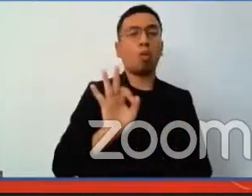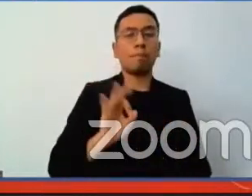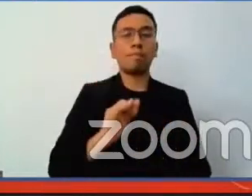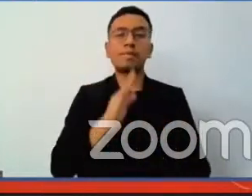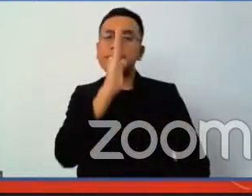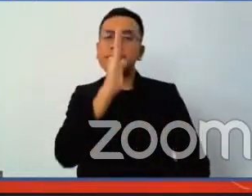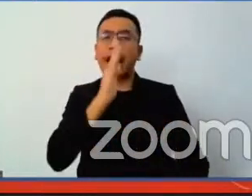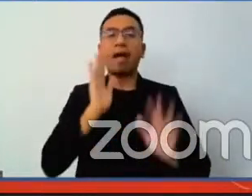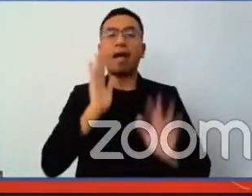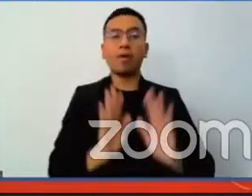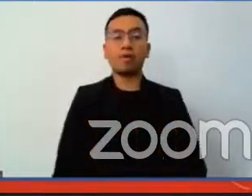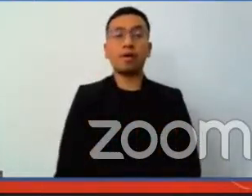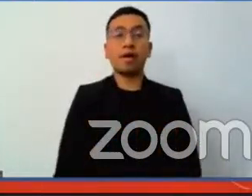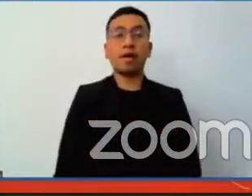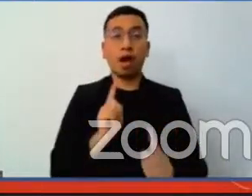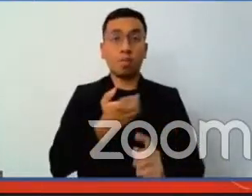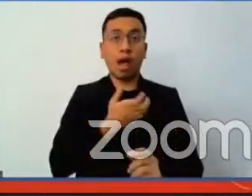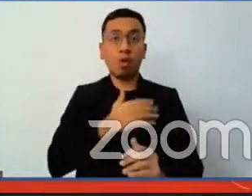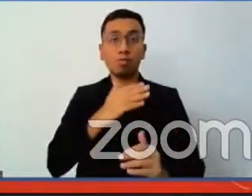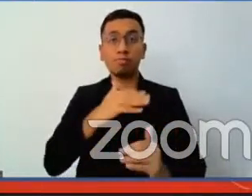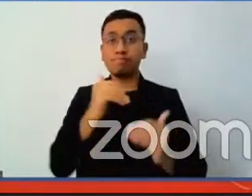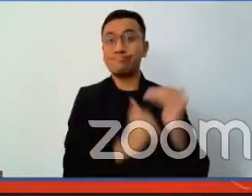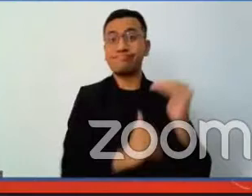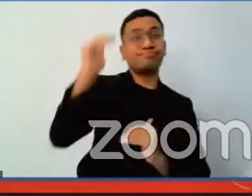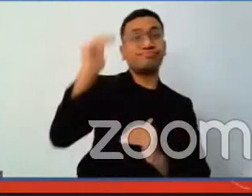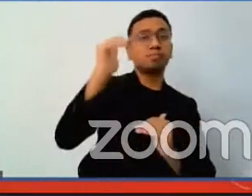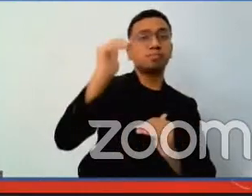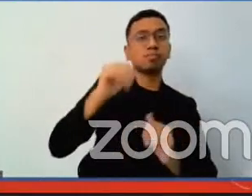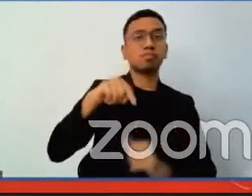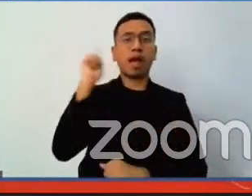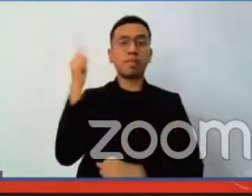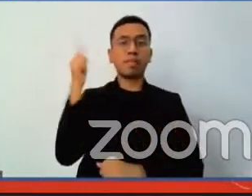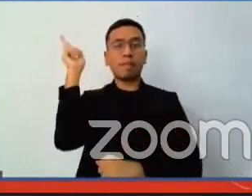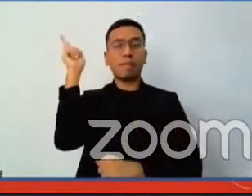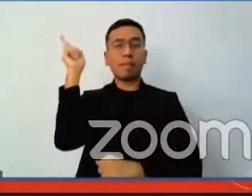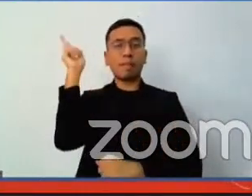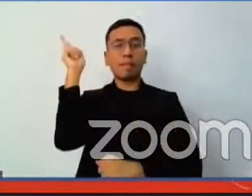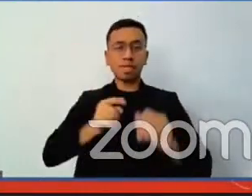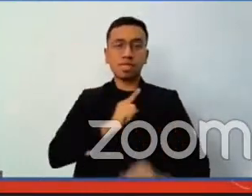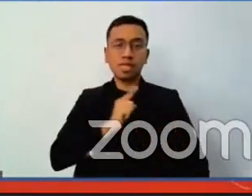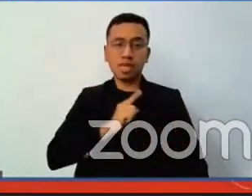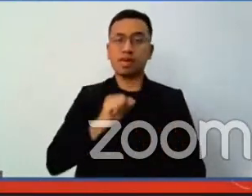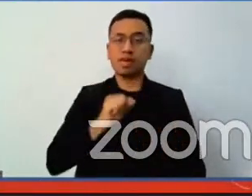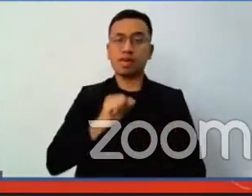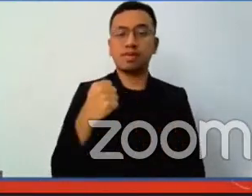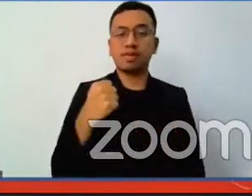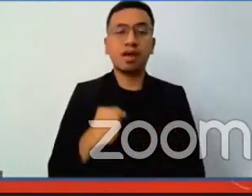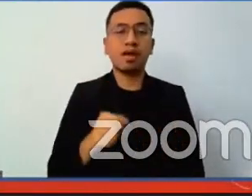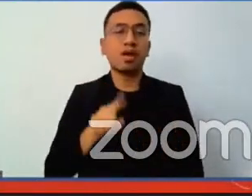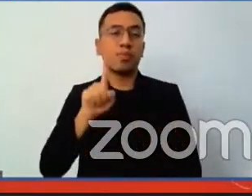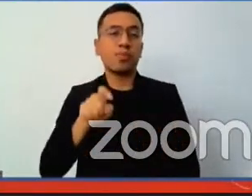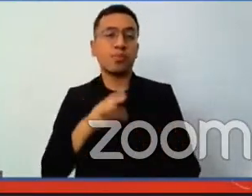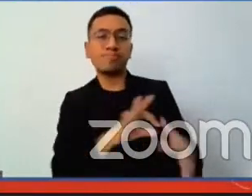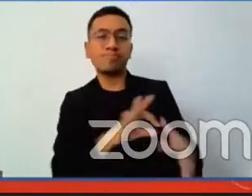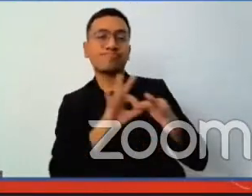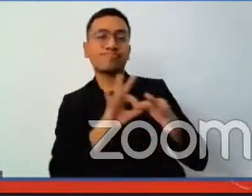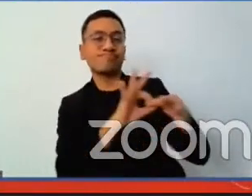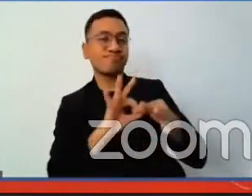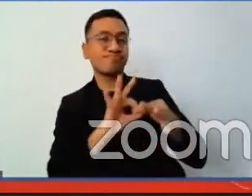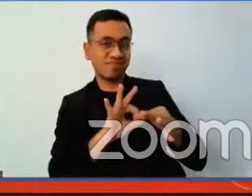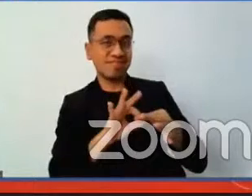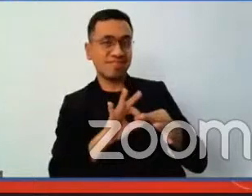dapat bekerja sendiri. Kementerian Kominfo bersama Sadar Kreasi dan berbagai stakeholder terus berupaya mengadakan berbagai